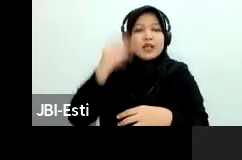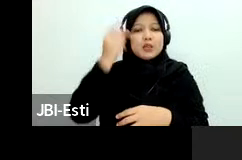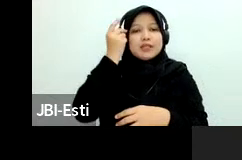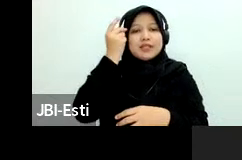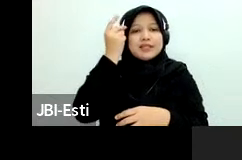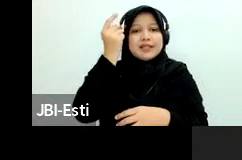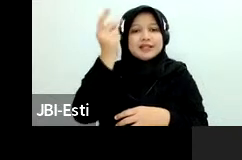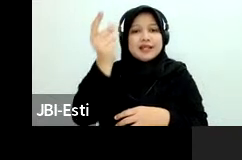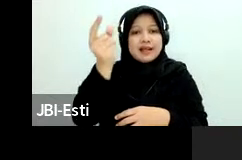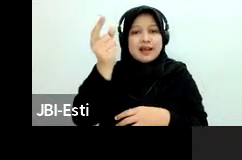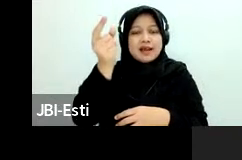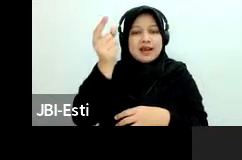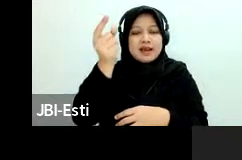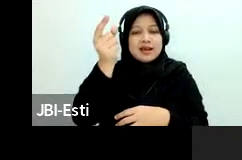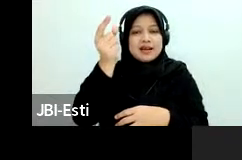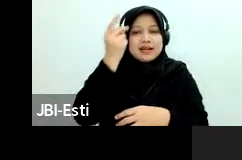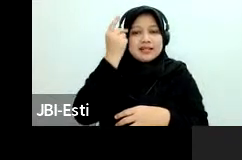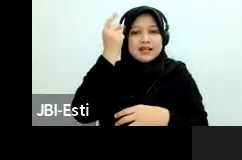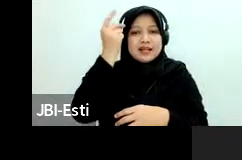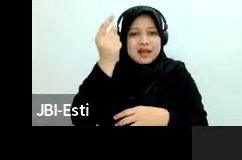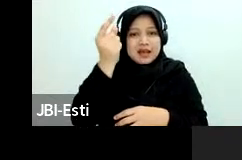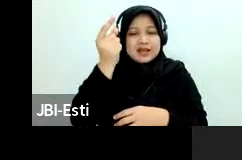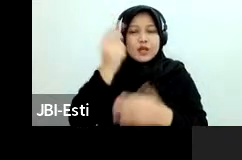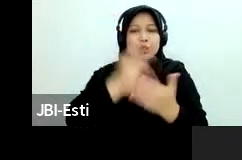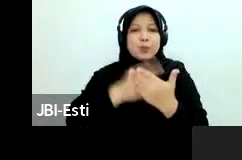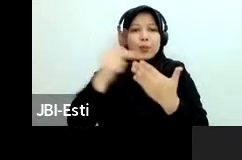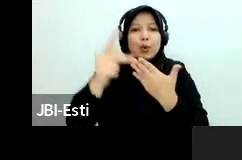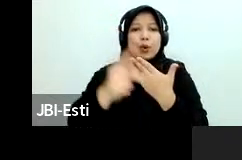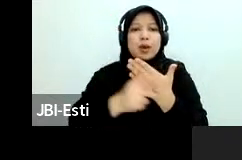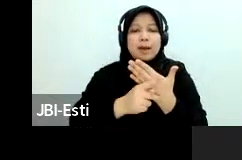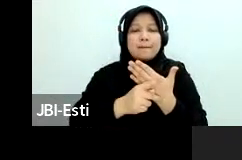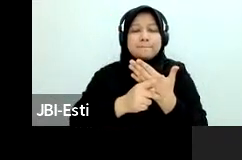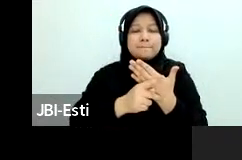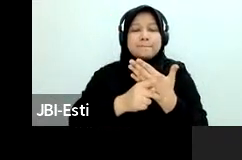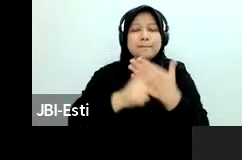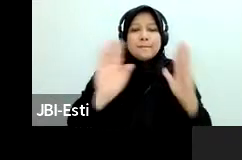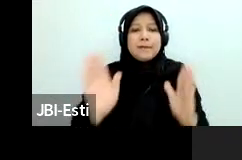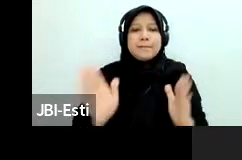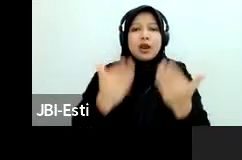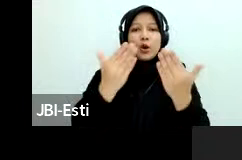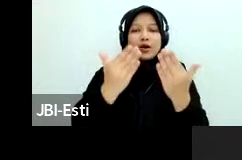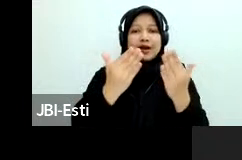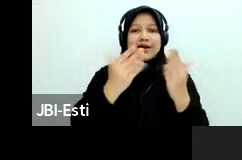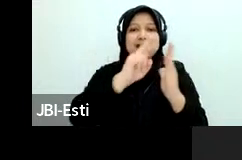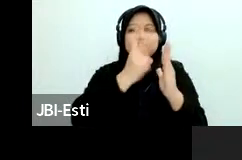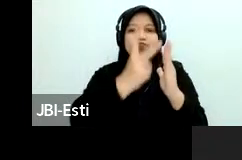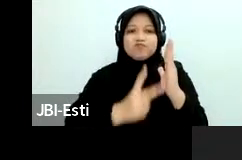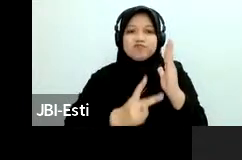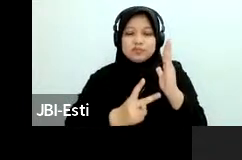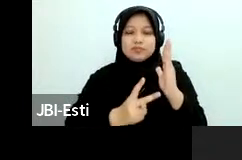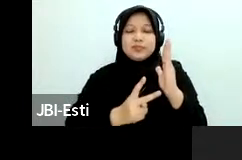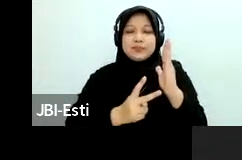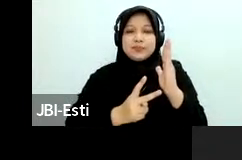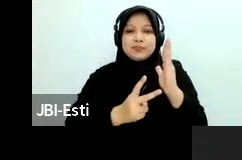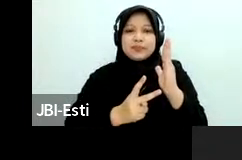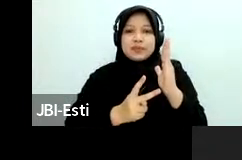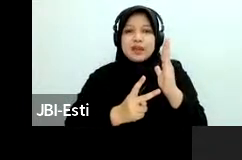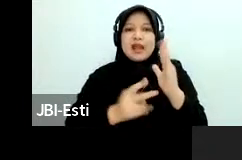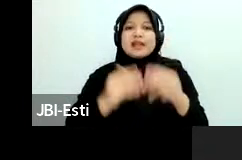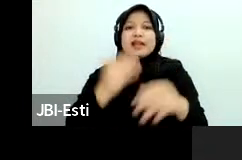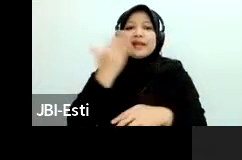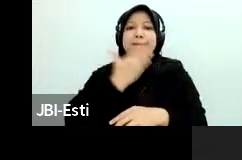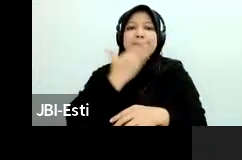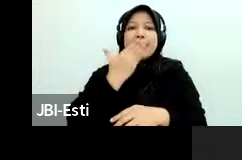rekayasa dan pembangunan program-program pembangunan lab bahasa itu sendiri atau bahasa Indonesia tidak